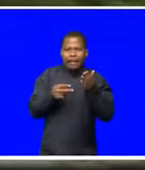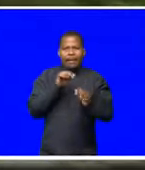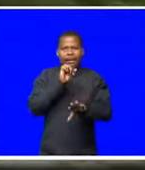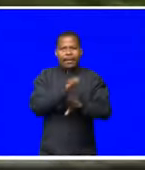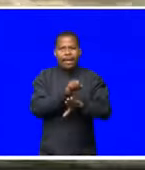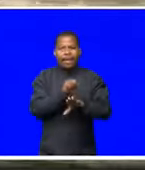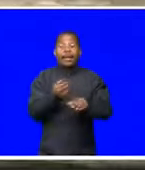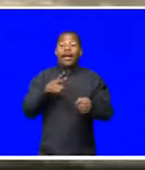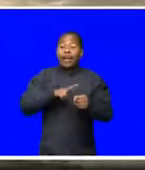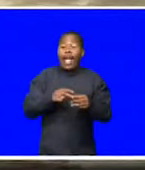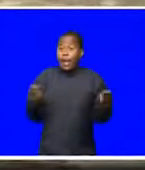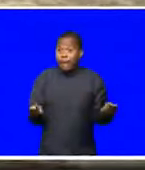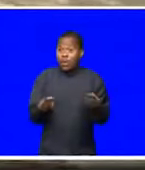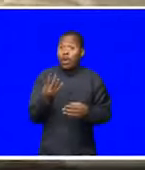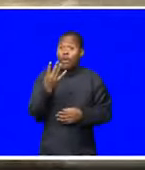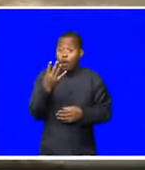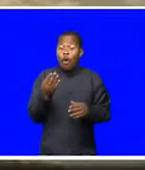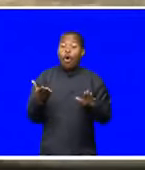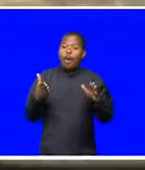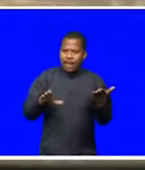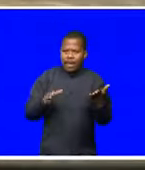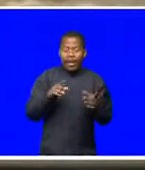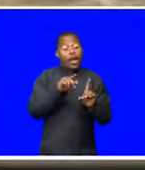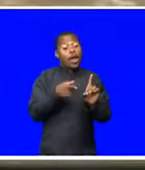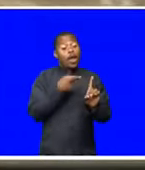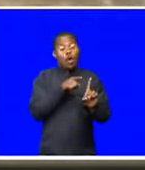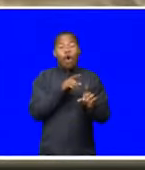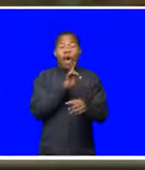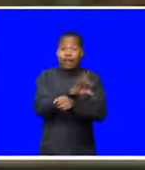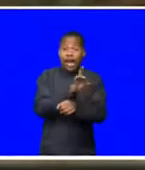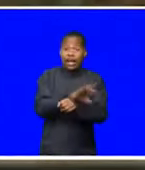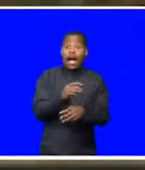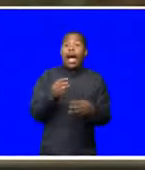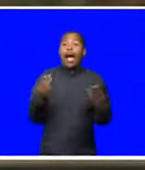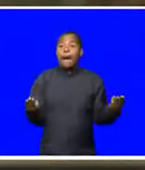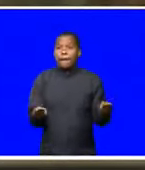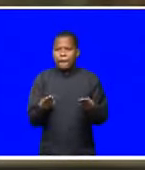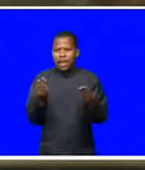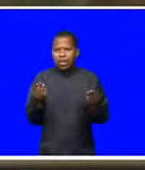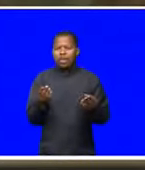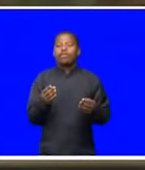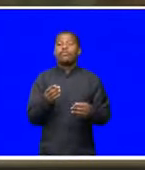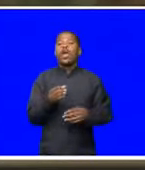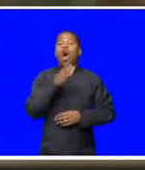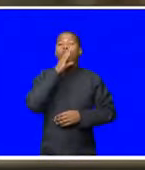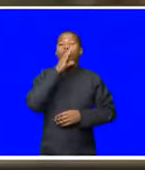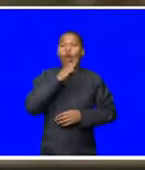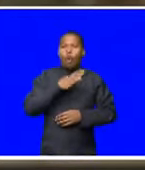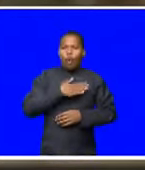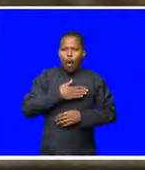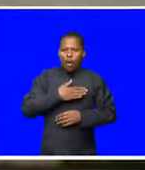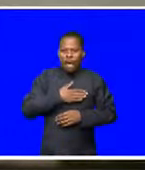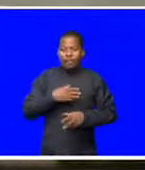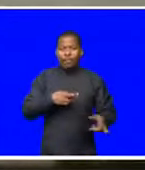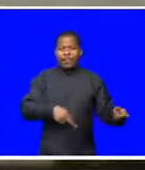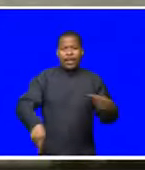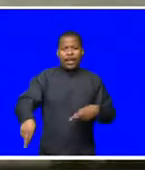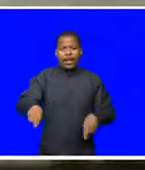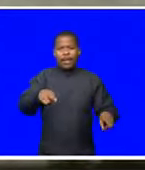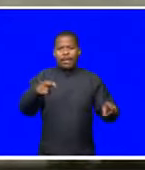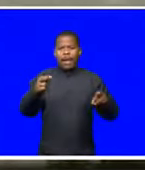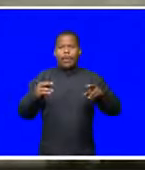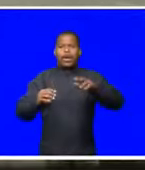ayingodi lamanti Dlamini uthi sive asisebenzise botebetebe munye losenkwene nalothutane nesikolwa sasekuphumuleni